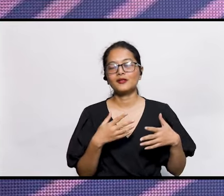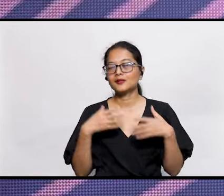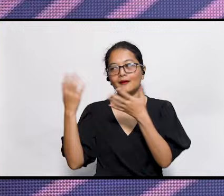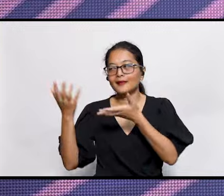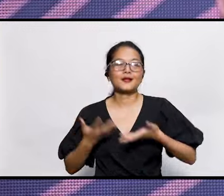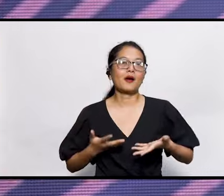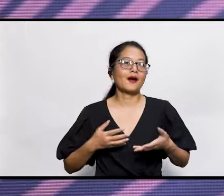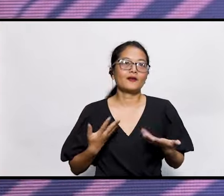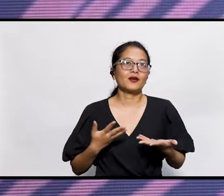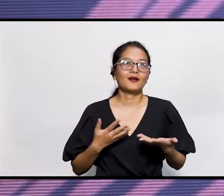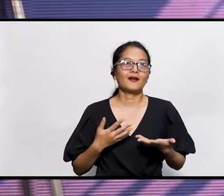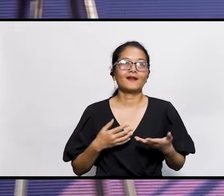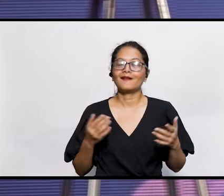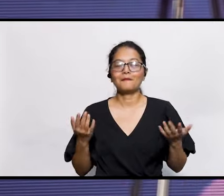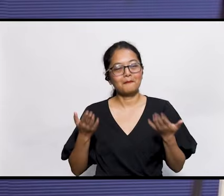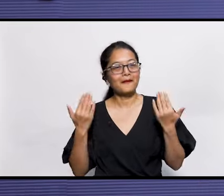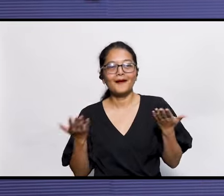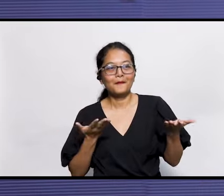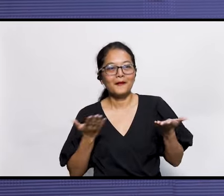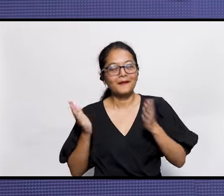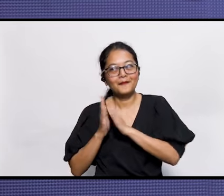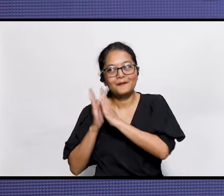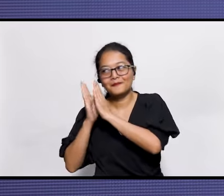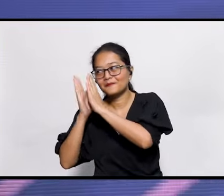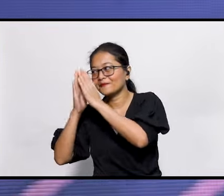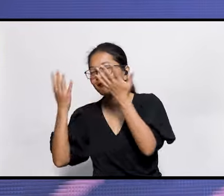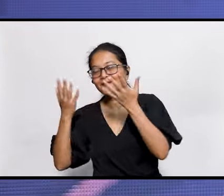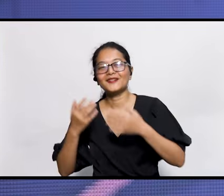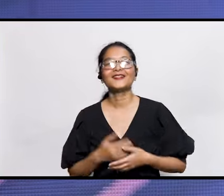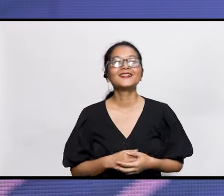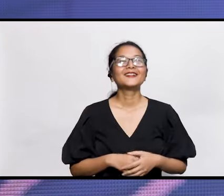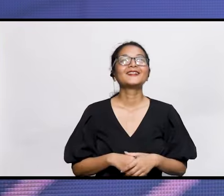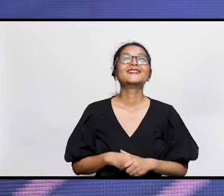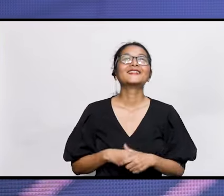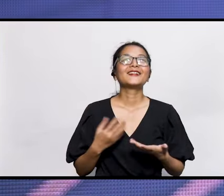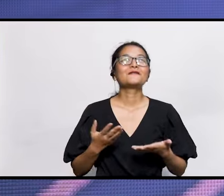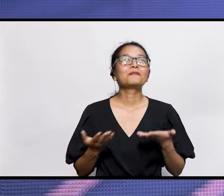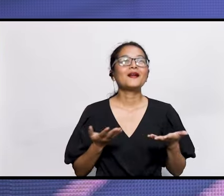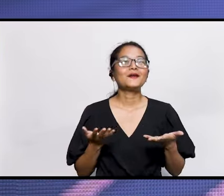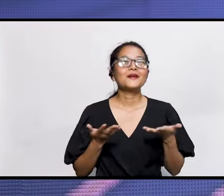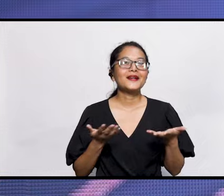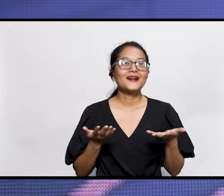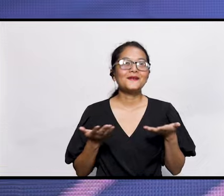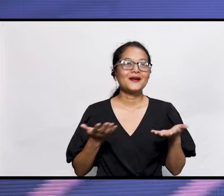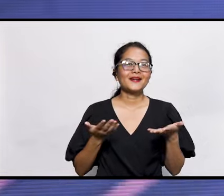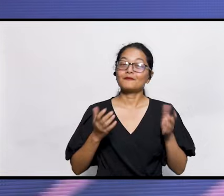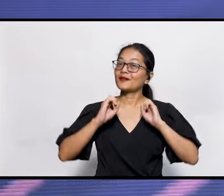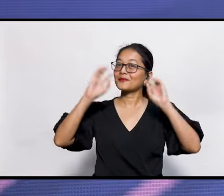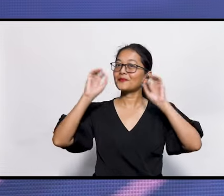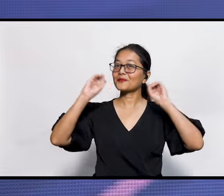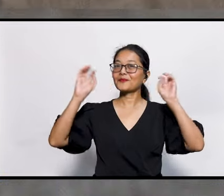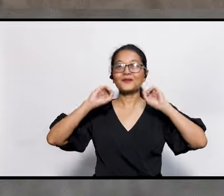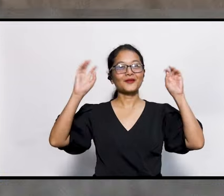price-nya k knya overcome Jangan cuman overcome ajaoke Yang di center-center mana teriakannya Yang di